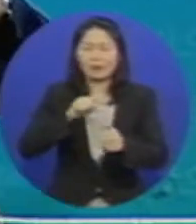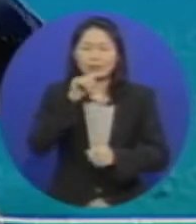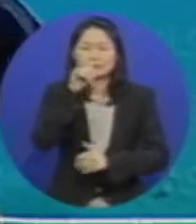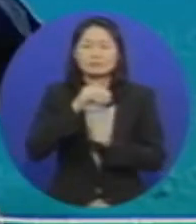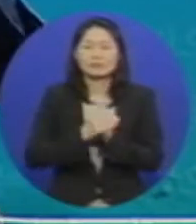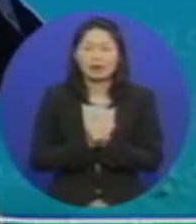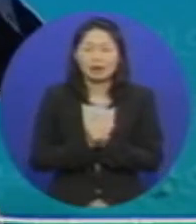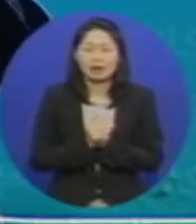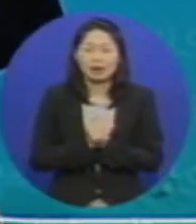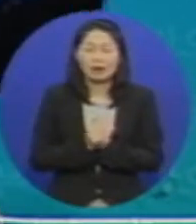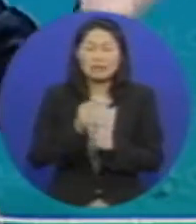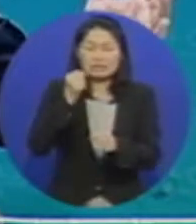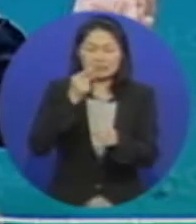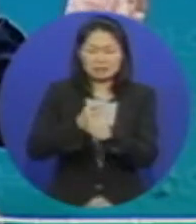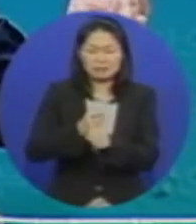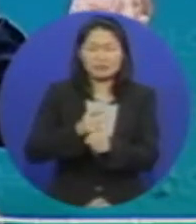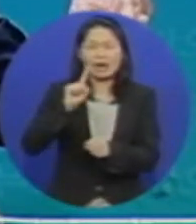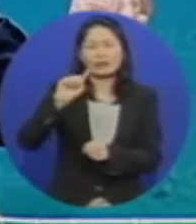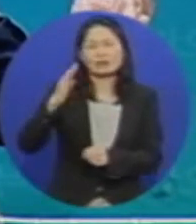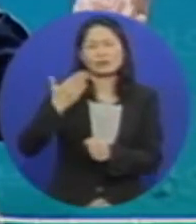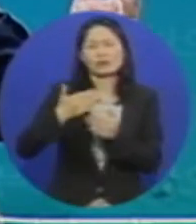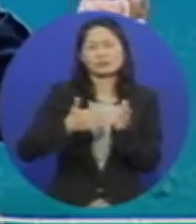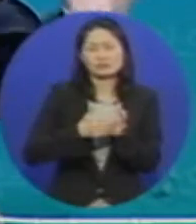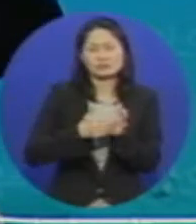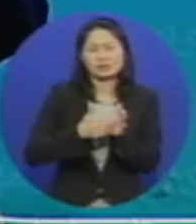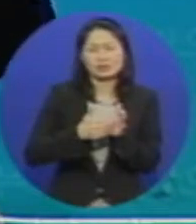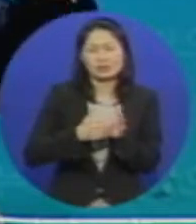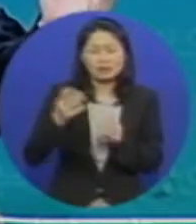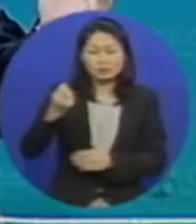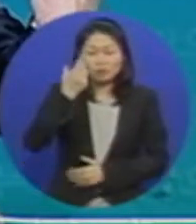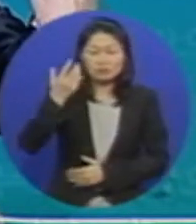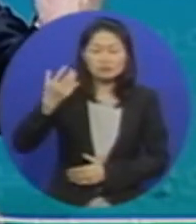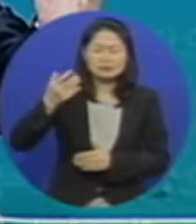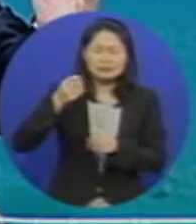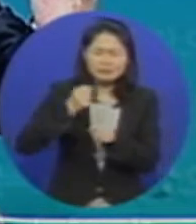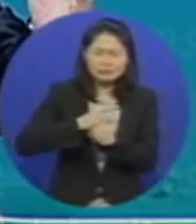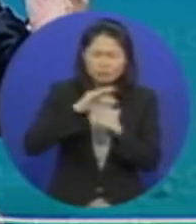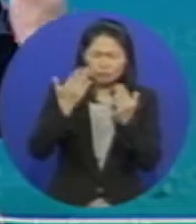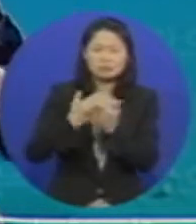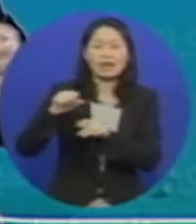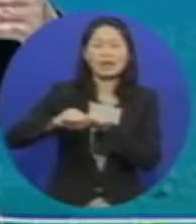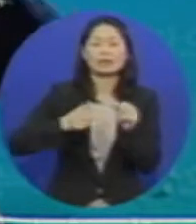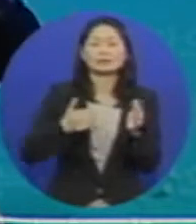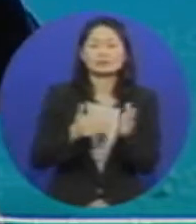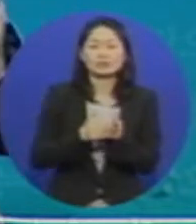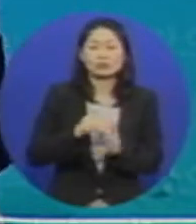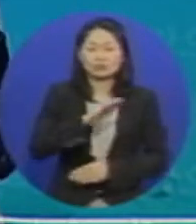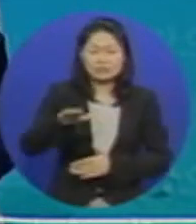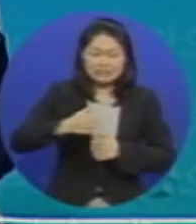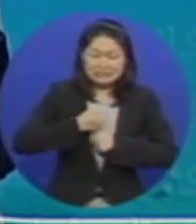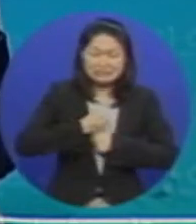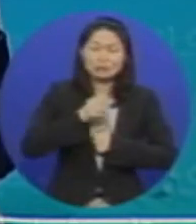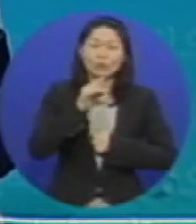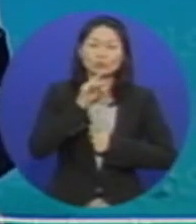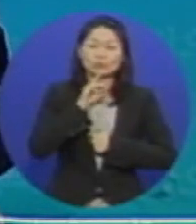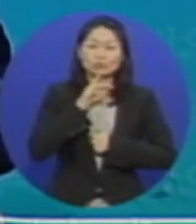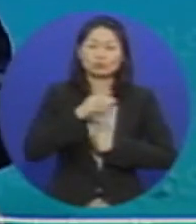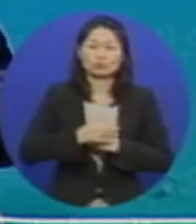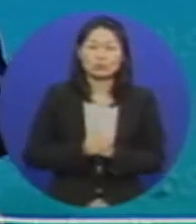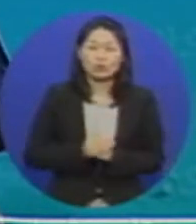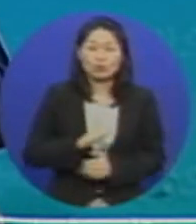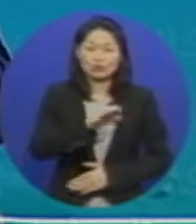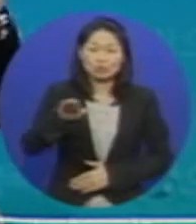이미 1 되었어요 성령님께서 다 하셨어요 우리는 찍히는 것 뿐이에요